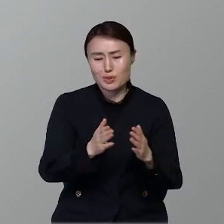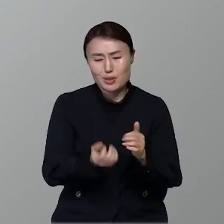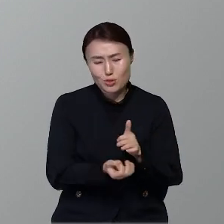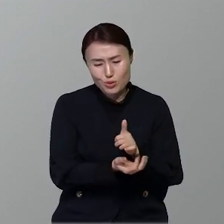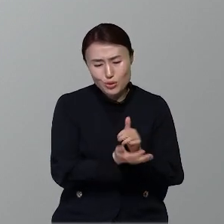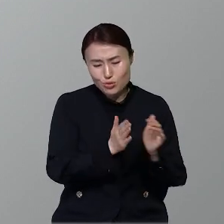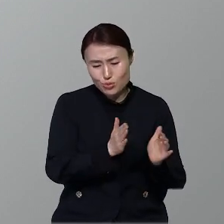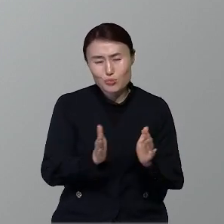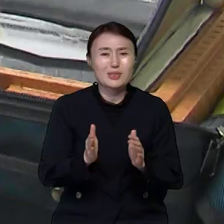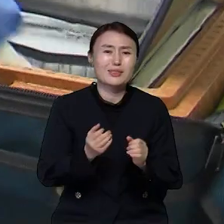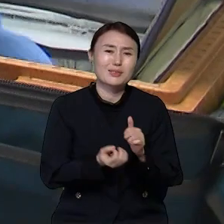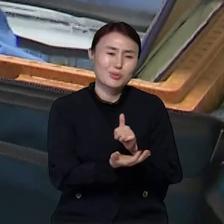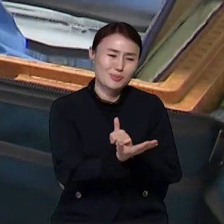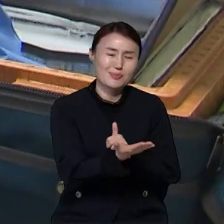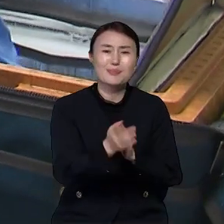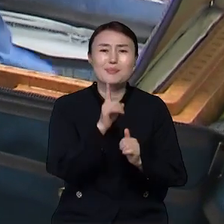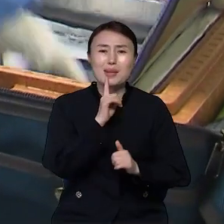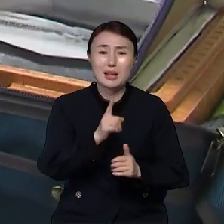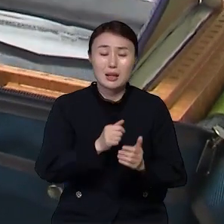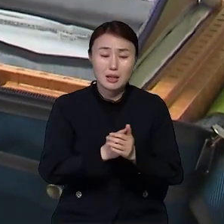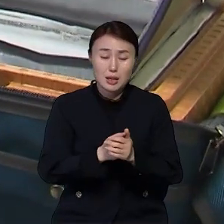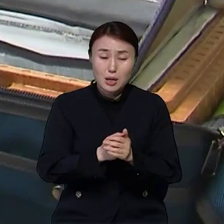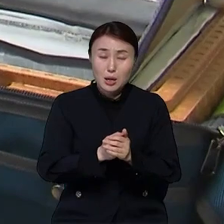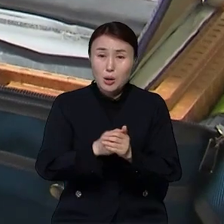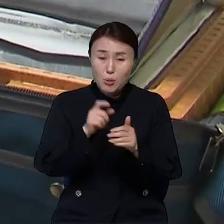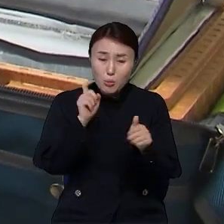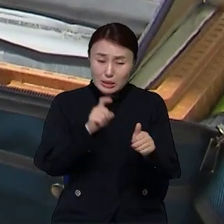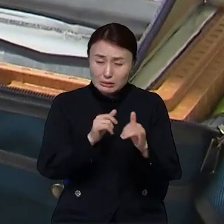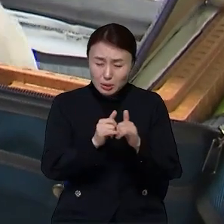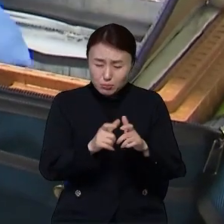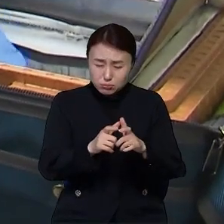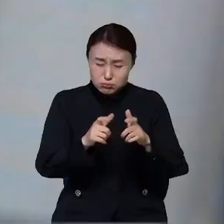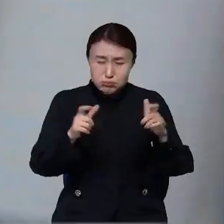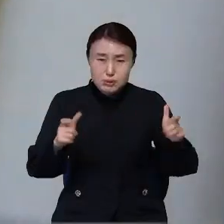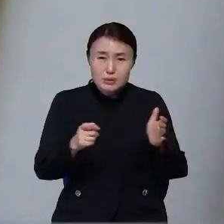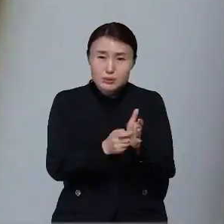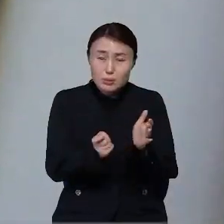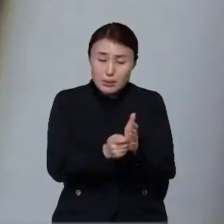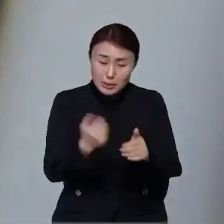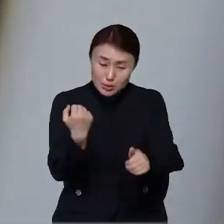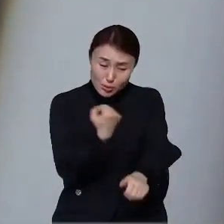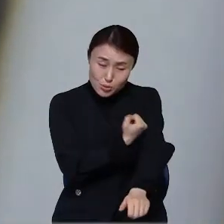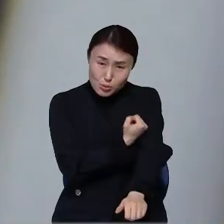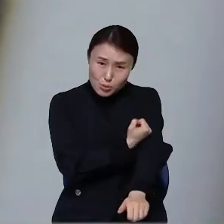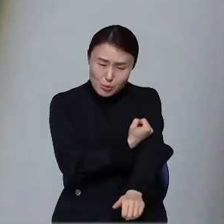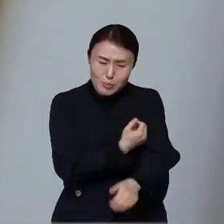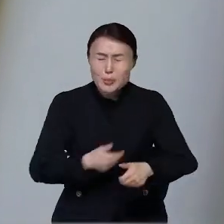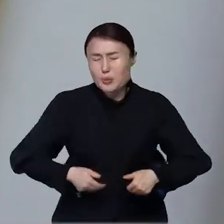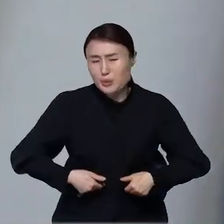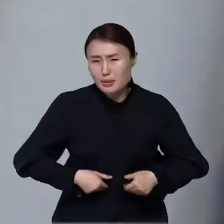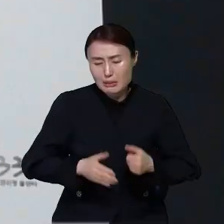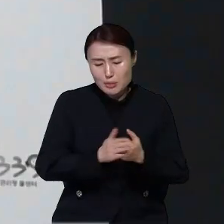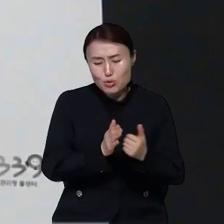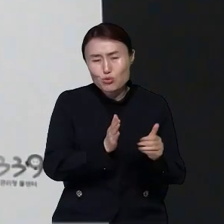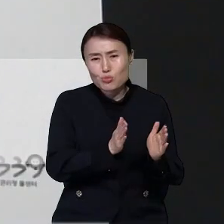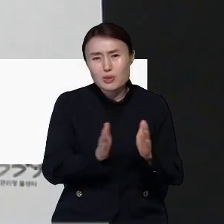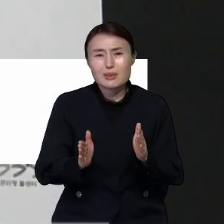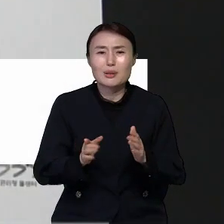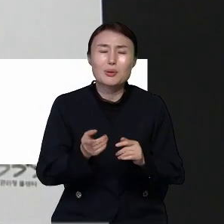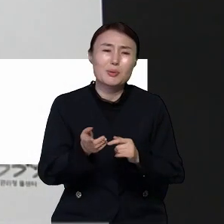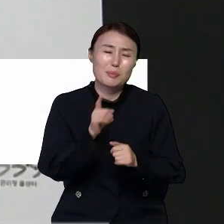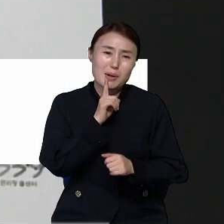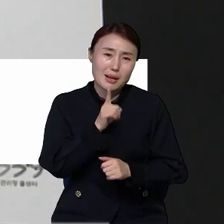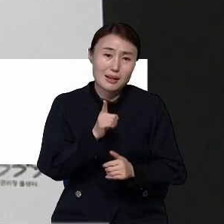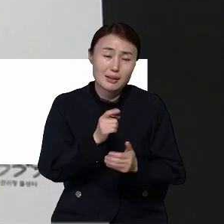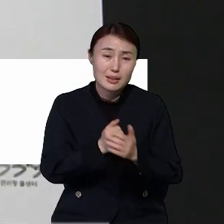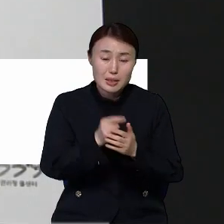공급했다고 밝혔습니다. 확진자들이 급증하는 상황에서 신속하게 접종을 해야 했다고 해명했습니다. KBC 보도